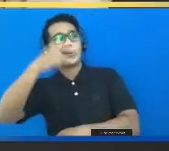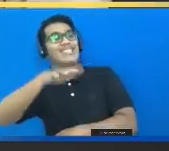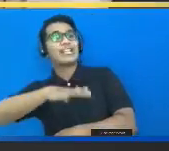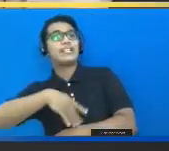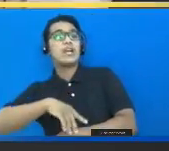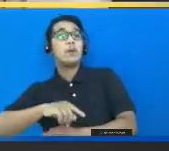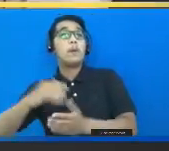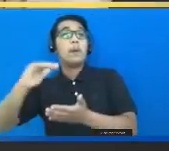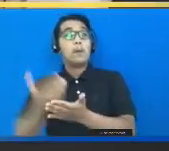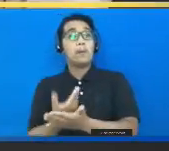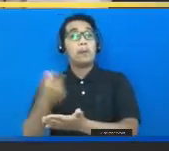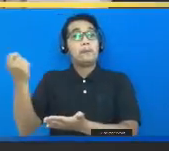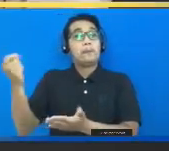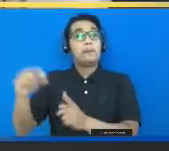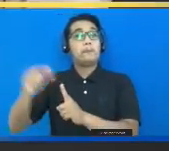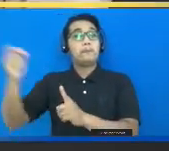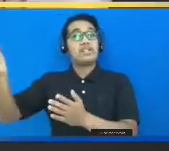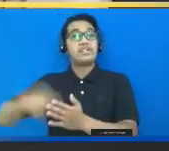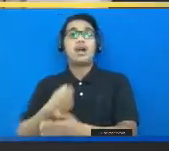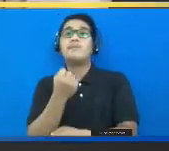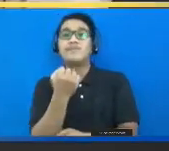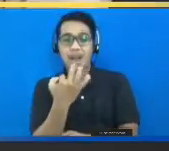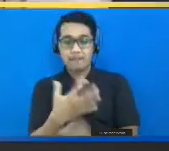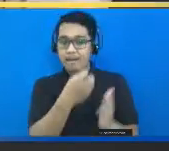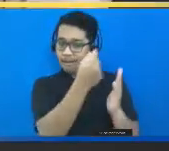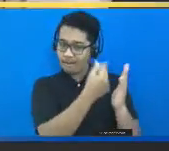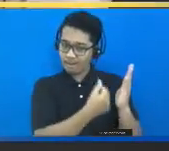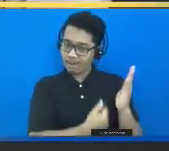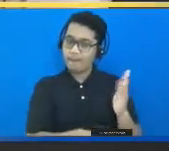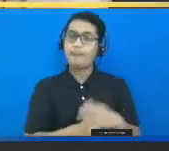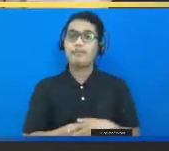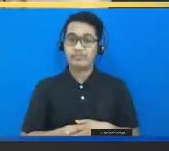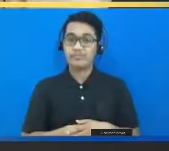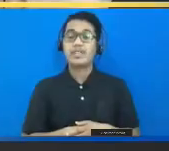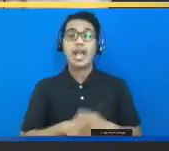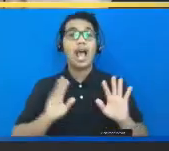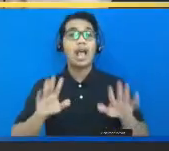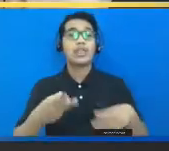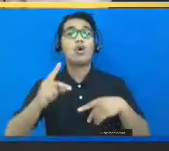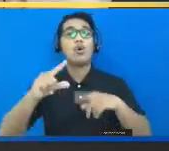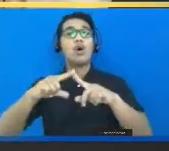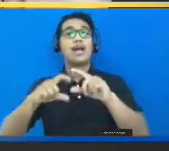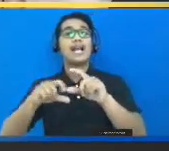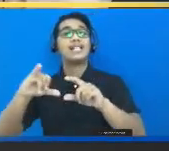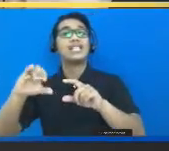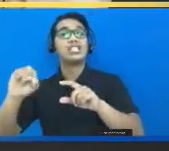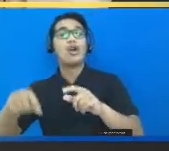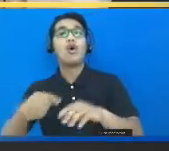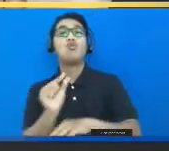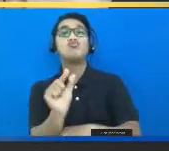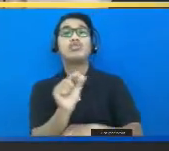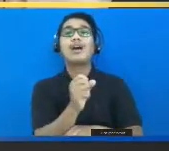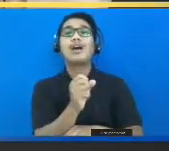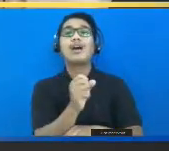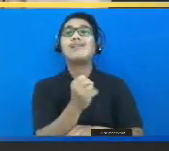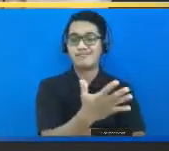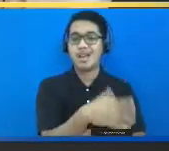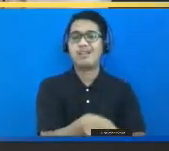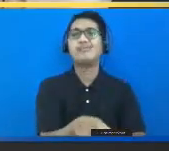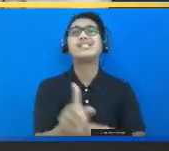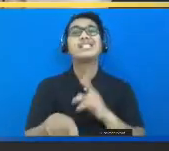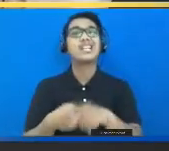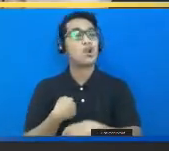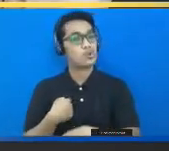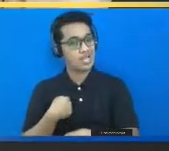gitu ya karena teks Suci dipilih Sio rasio utangnya berapa itu di sana kalau saya lebih